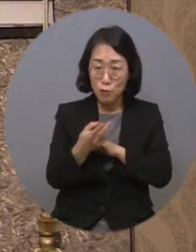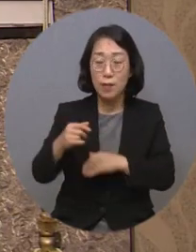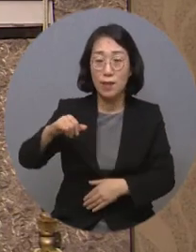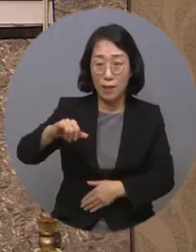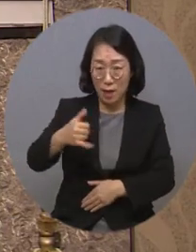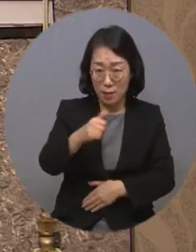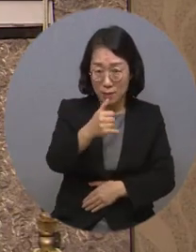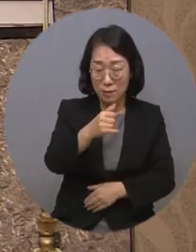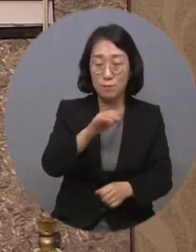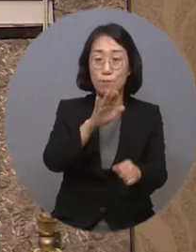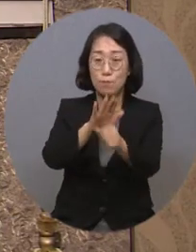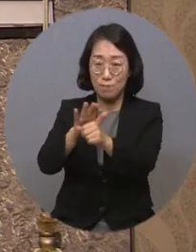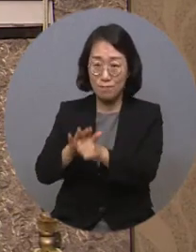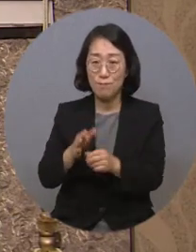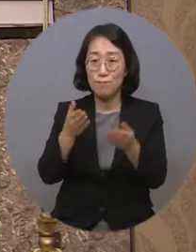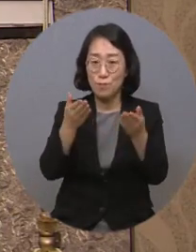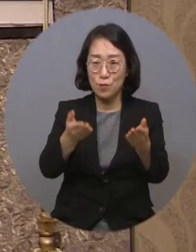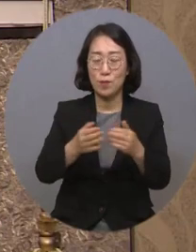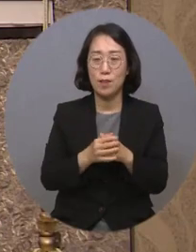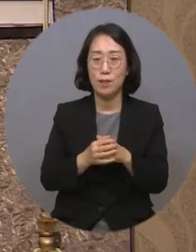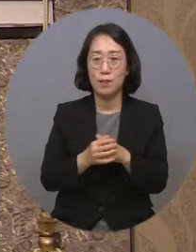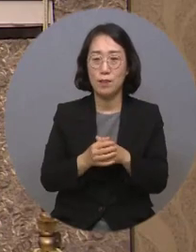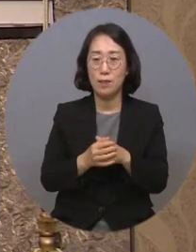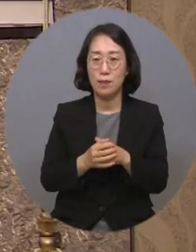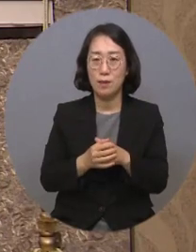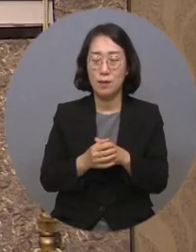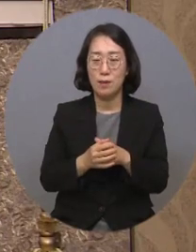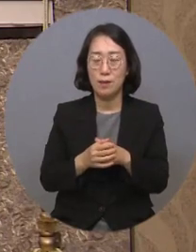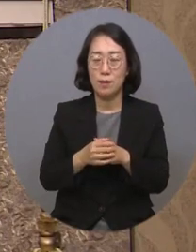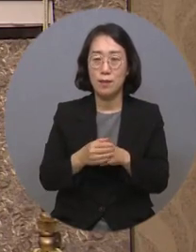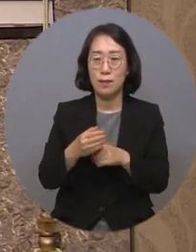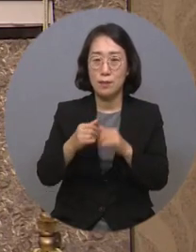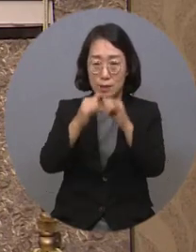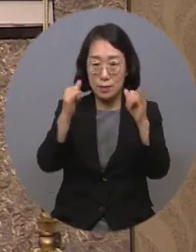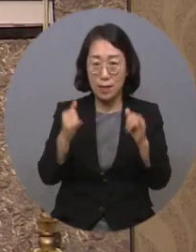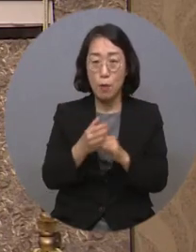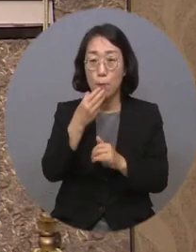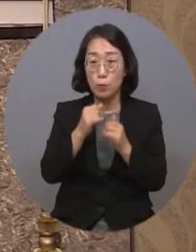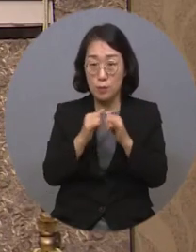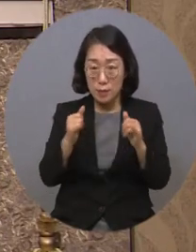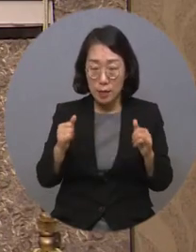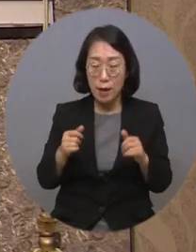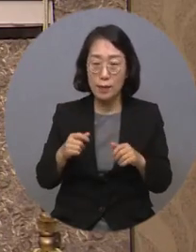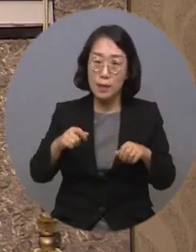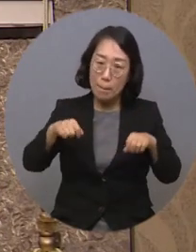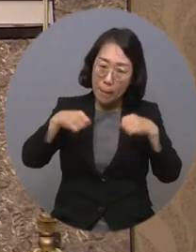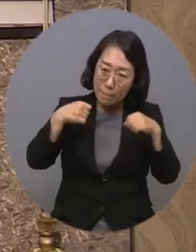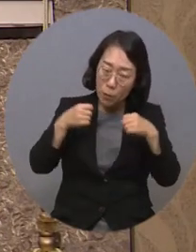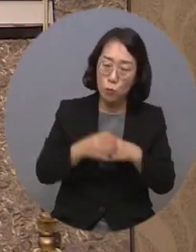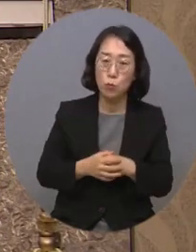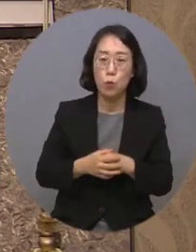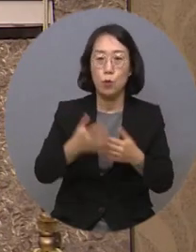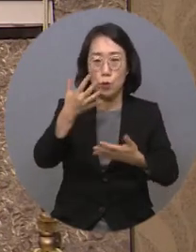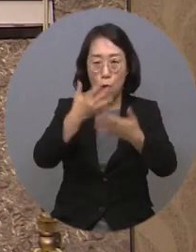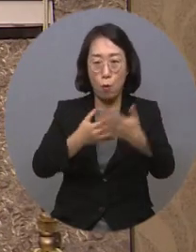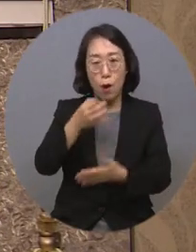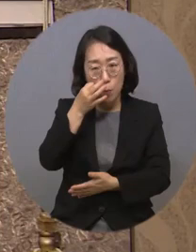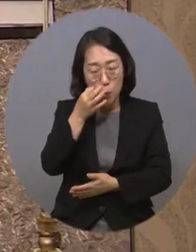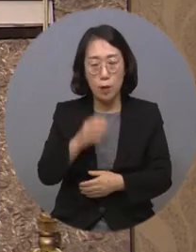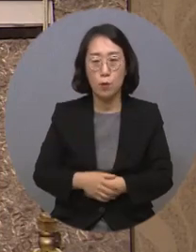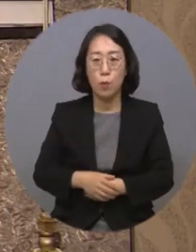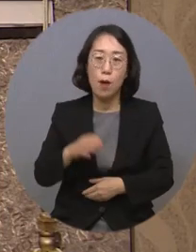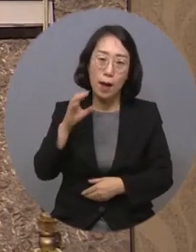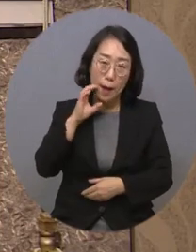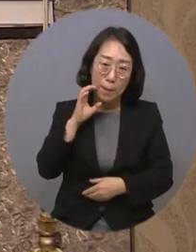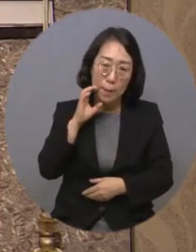데이트도 할 수 있도록. 그래서 네. 데이트하면 우리 선생님이 같이, 사회복지사 선생님이 가서 식사도 할 수 있고 영화도 보기도 하고 또 커피숍도